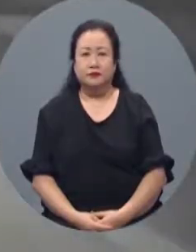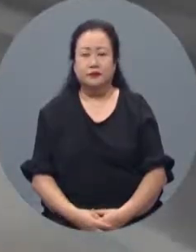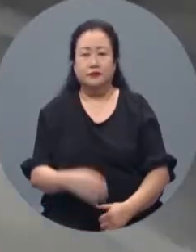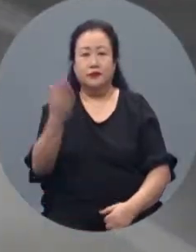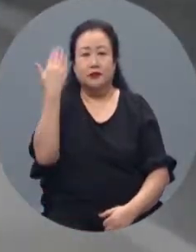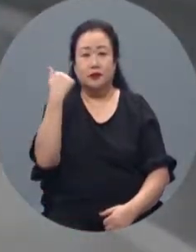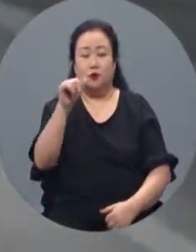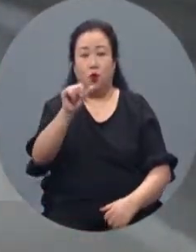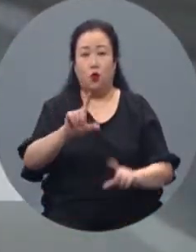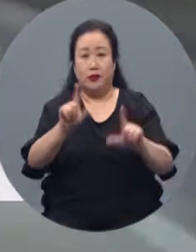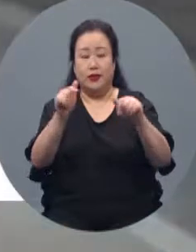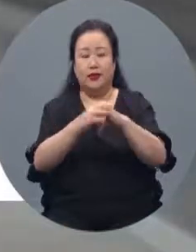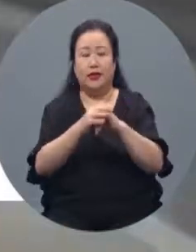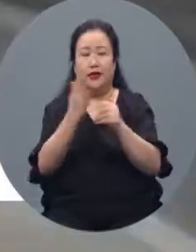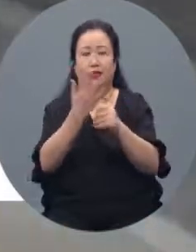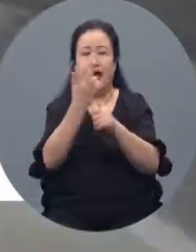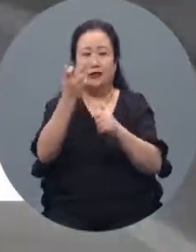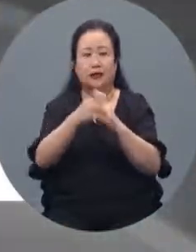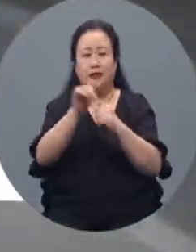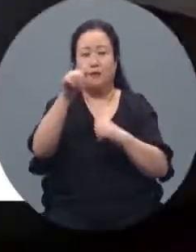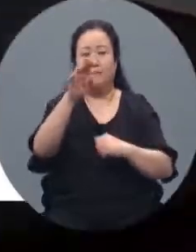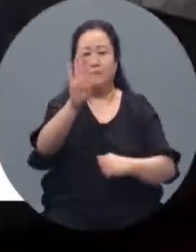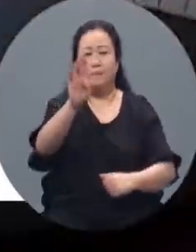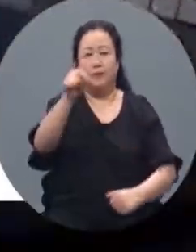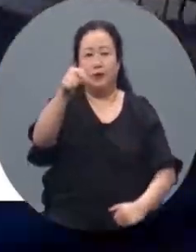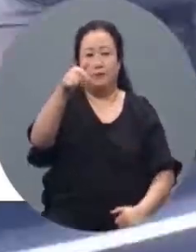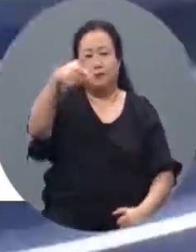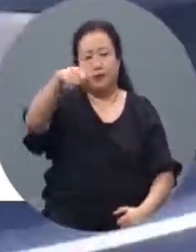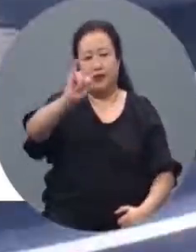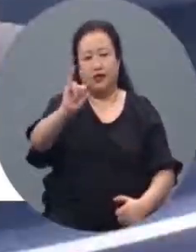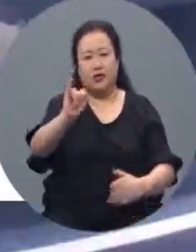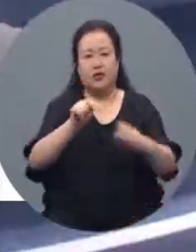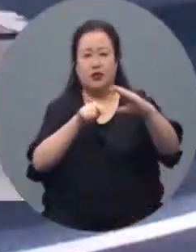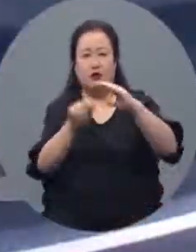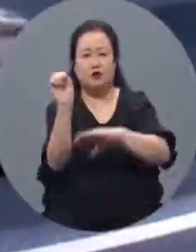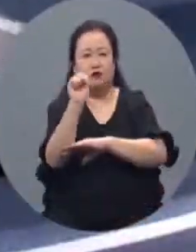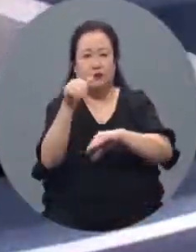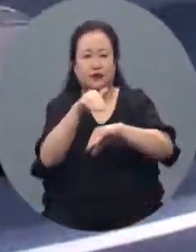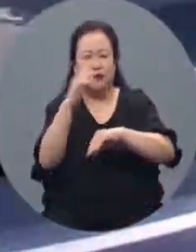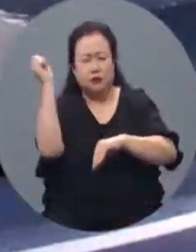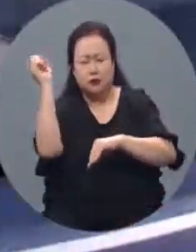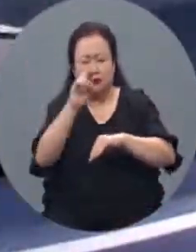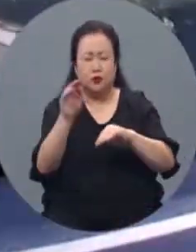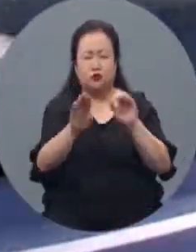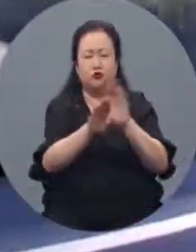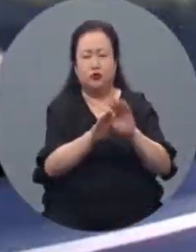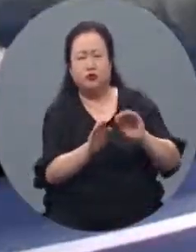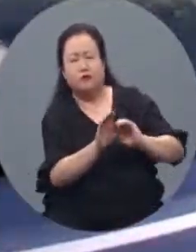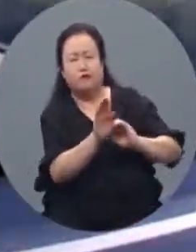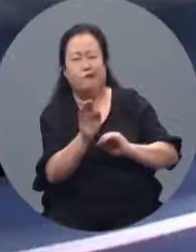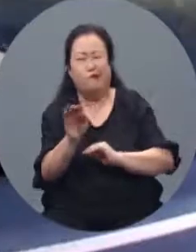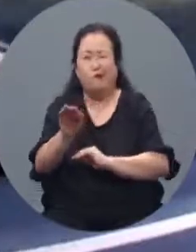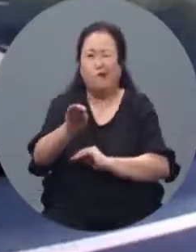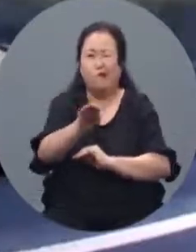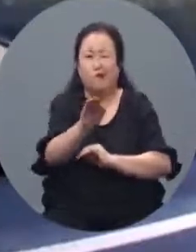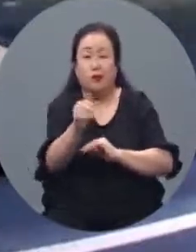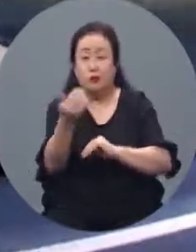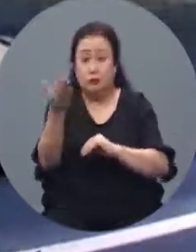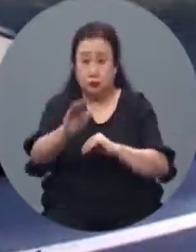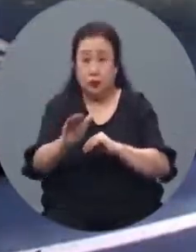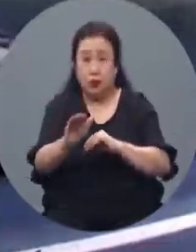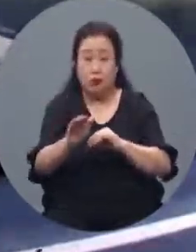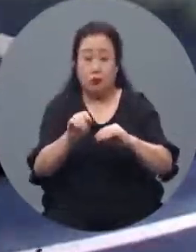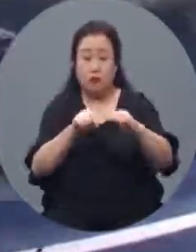지난 5일 낮 경남 양산시 벗기 턴을 주행 중인 승용차 한대가 갑자기 우측으로 비틀거리다 그런데